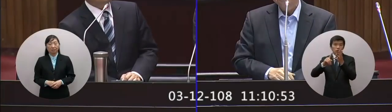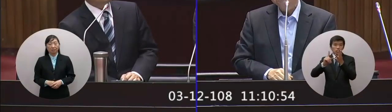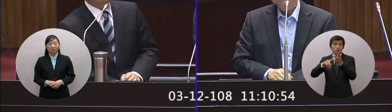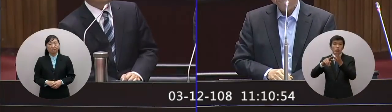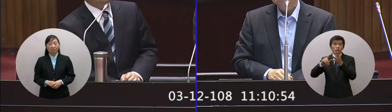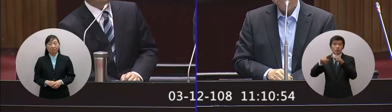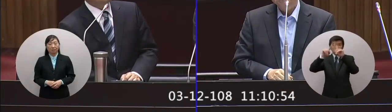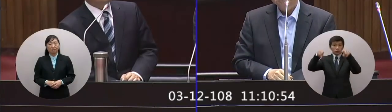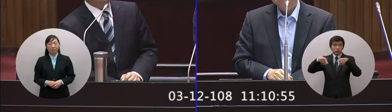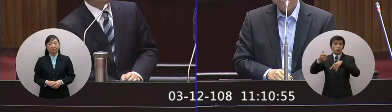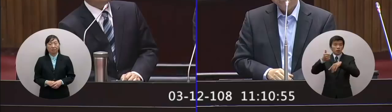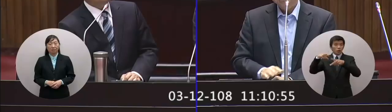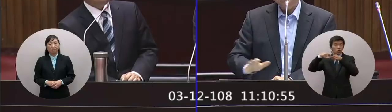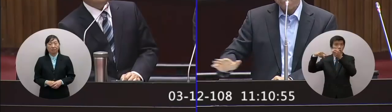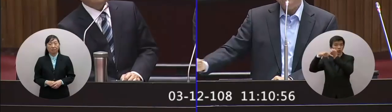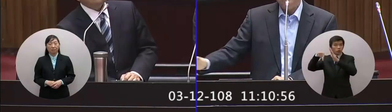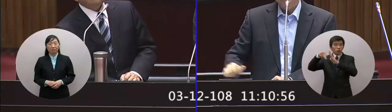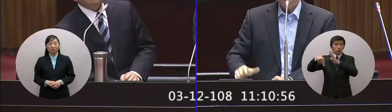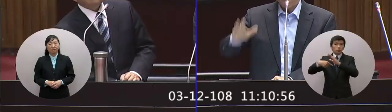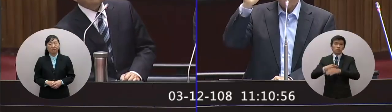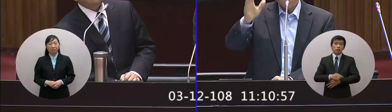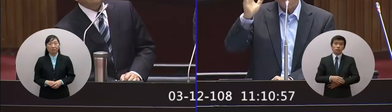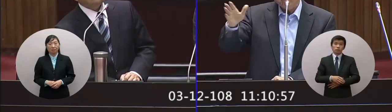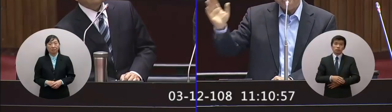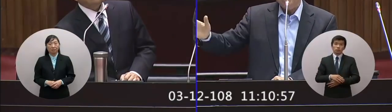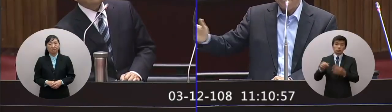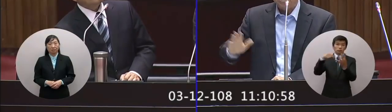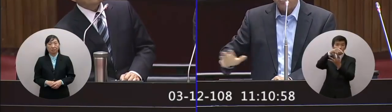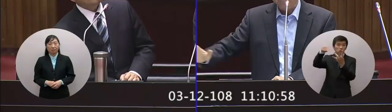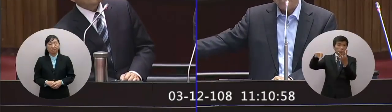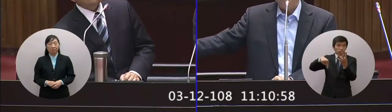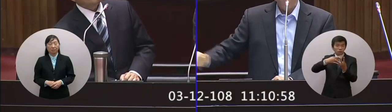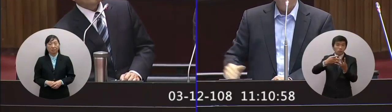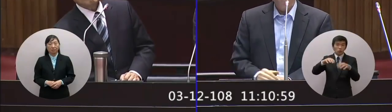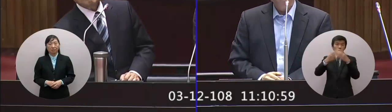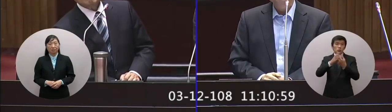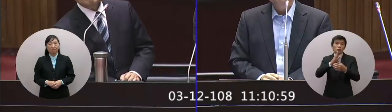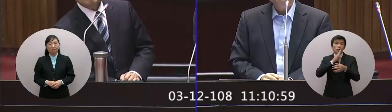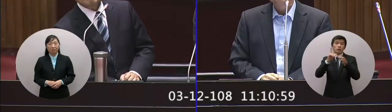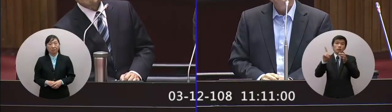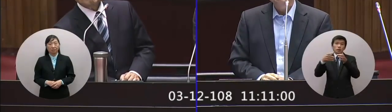院的。这些单位都是部会下面的财团法人，